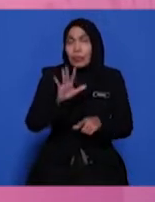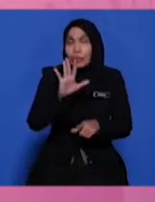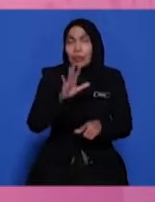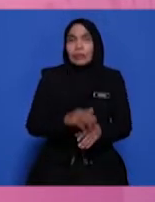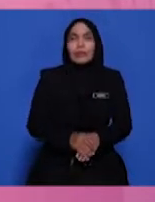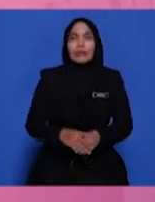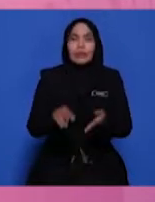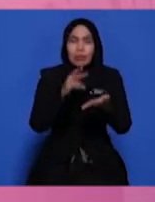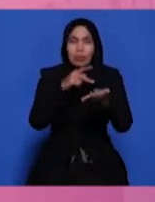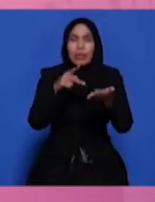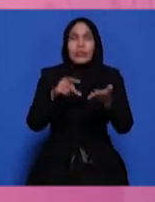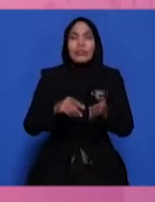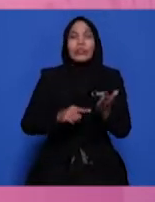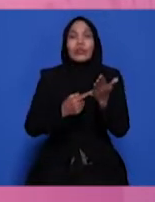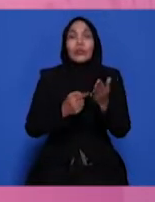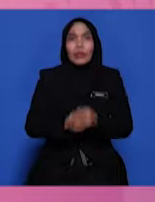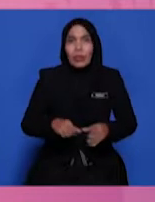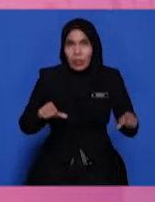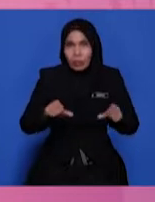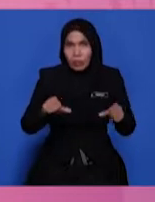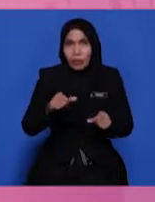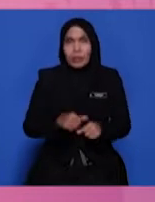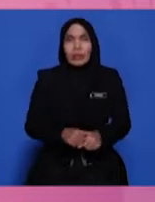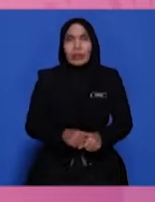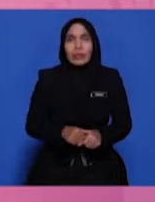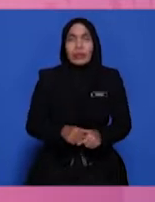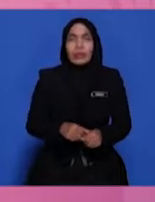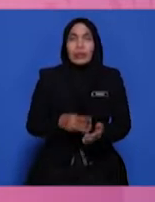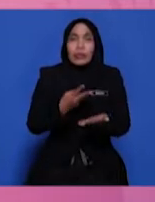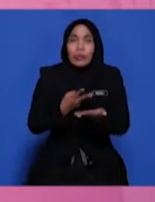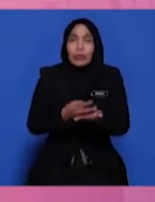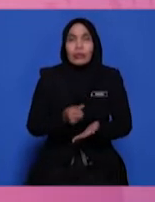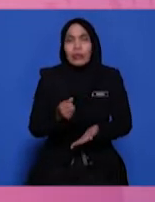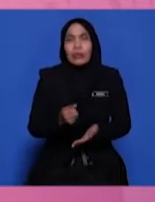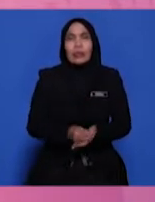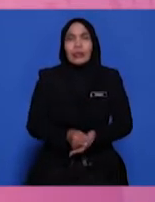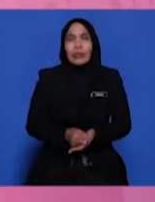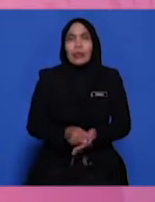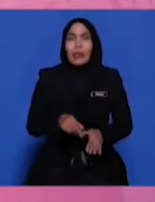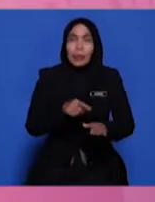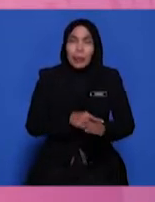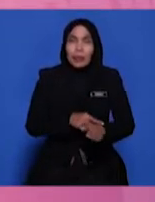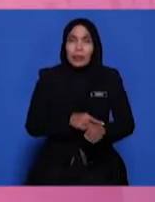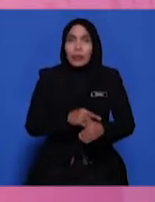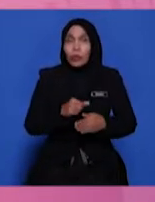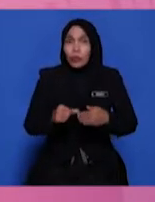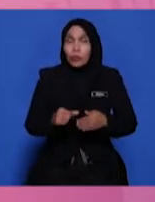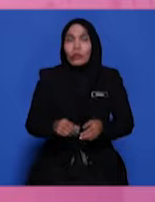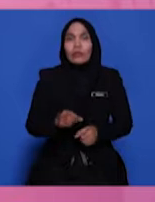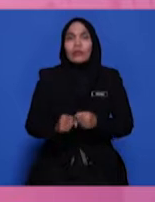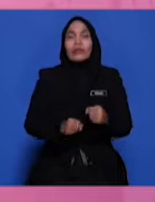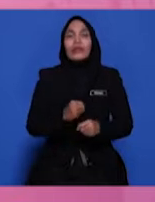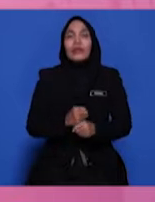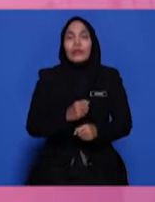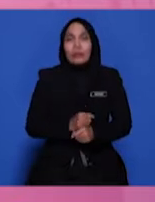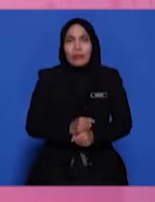semula aktiviti perancangan kewangan anda pada hujung tahun dengan mengira jumlah simpanan